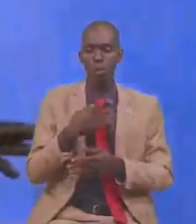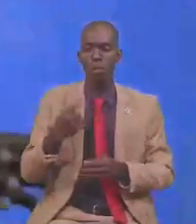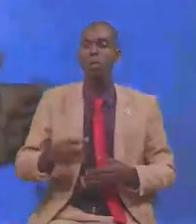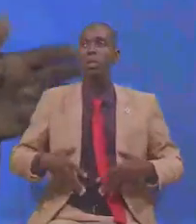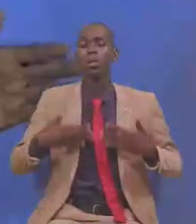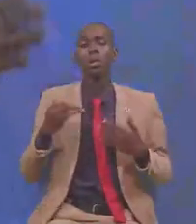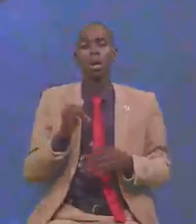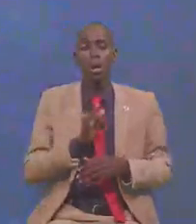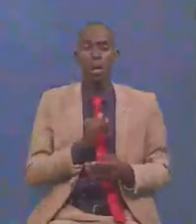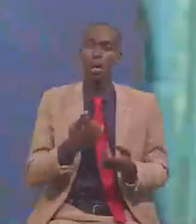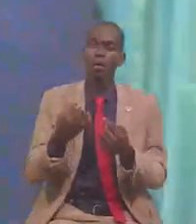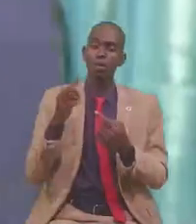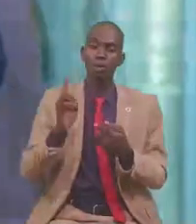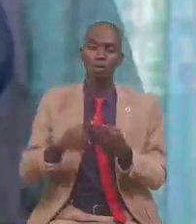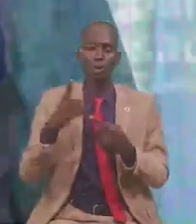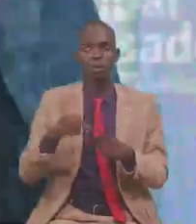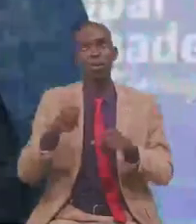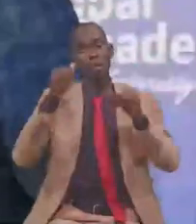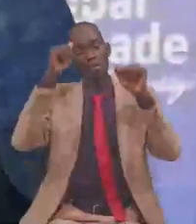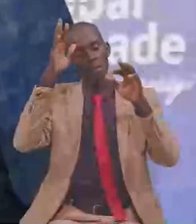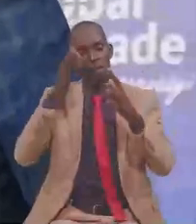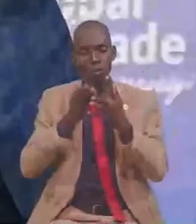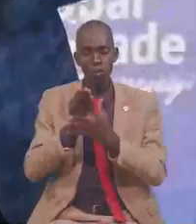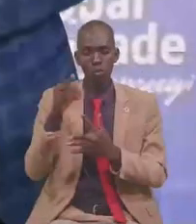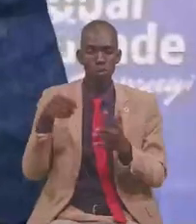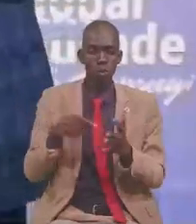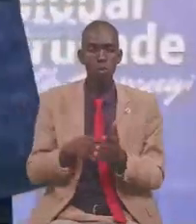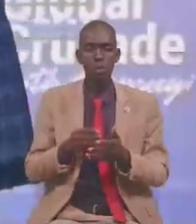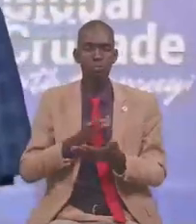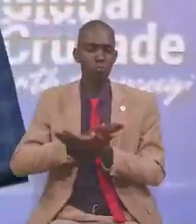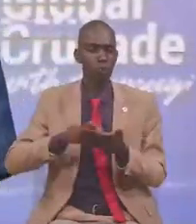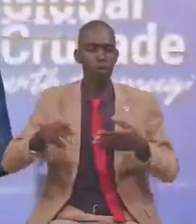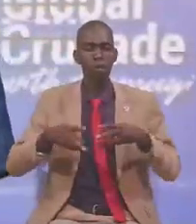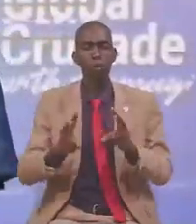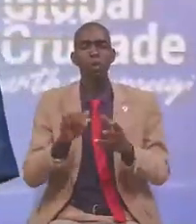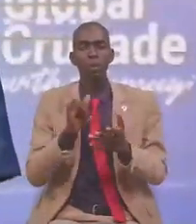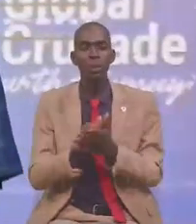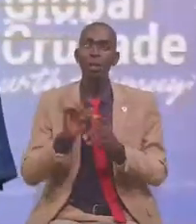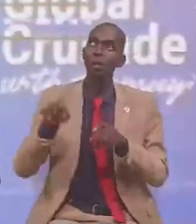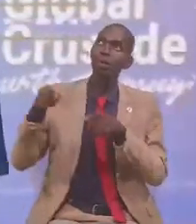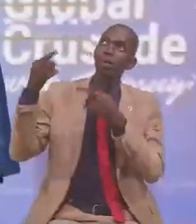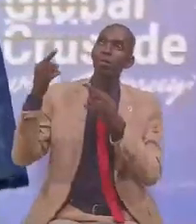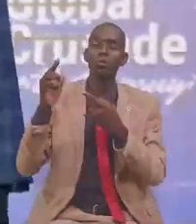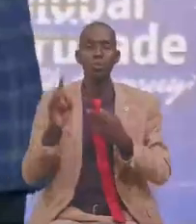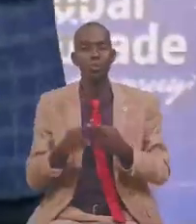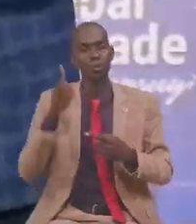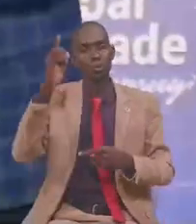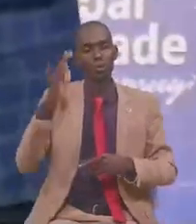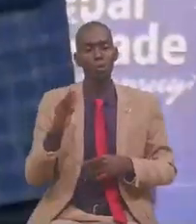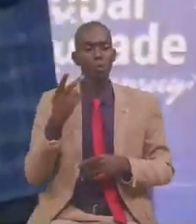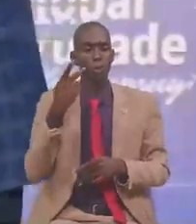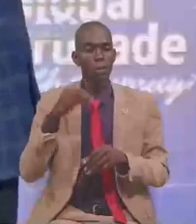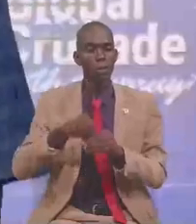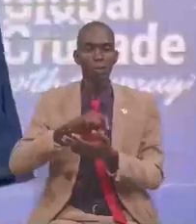Père par cette voie qui vient et qui va vers Dieu.